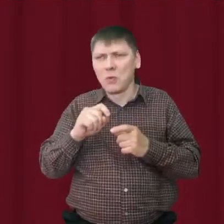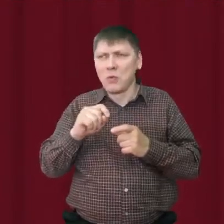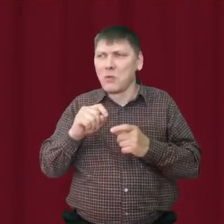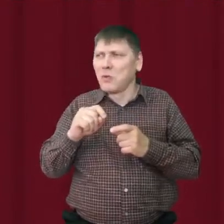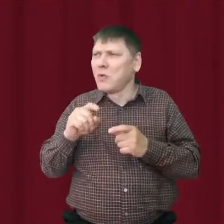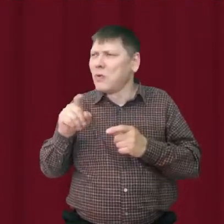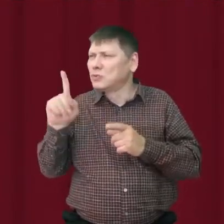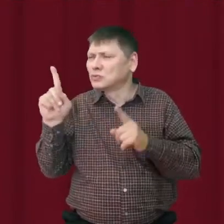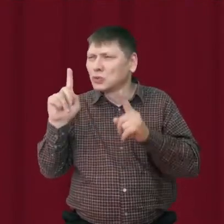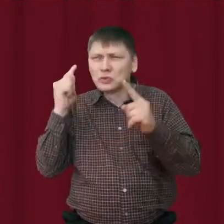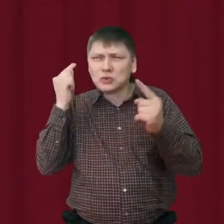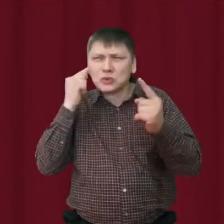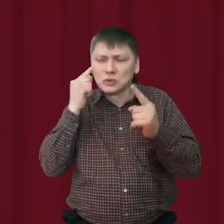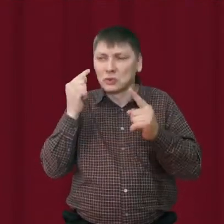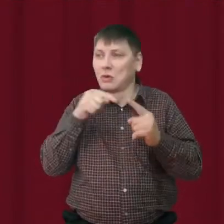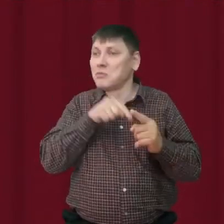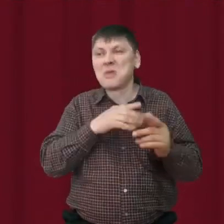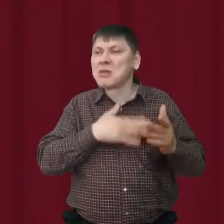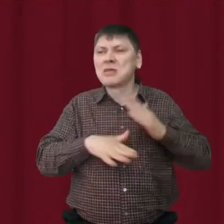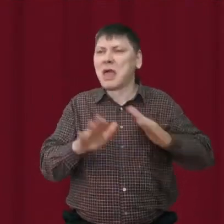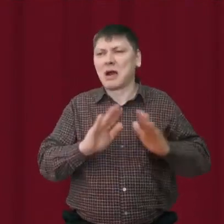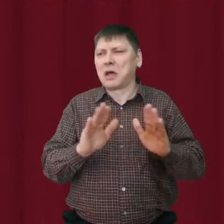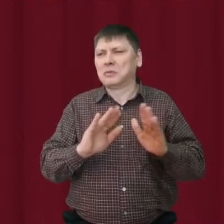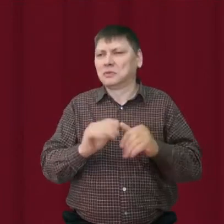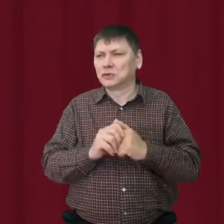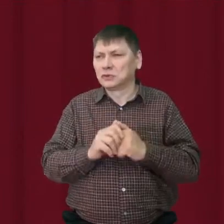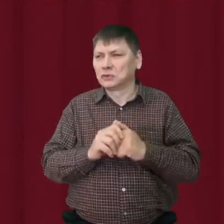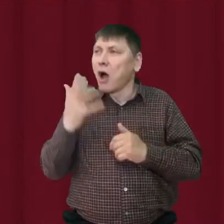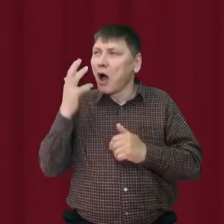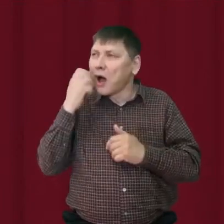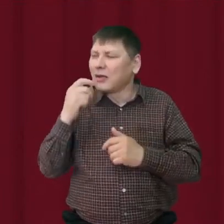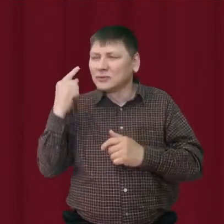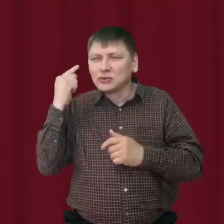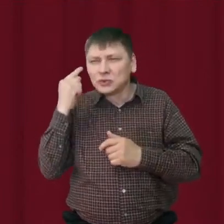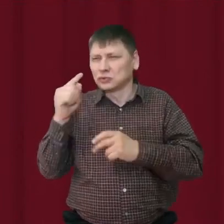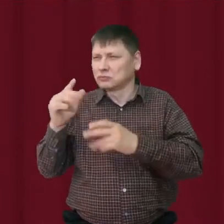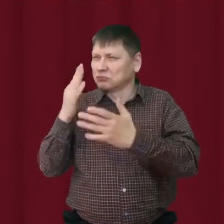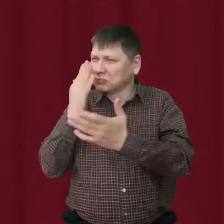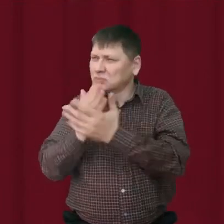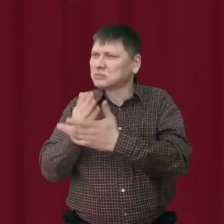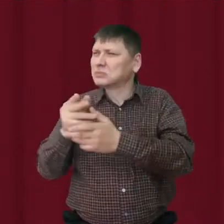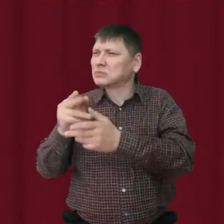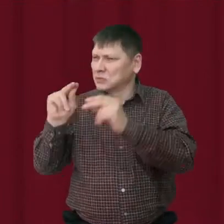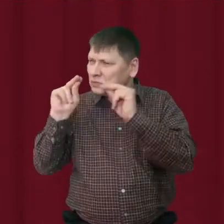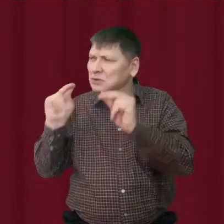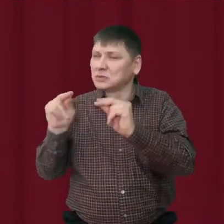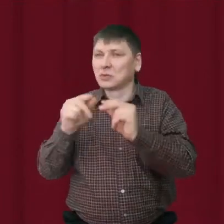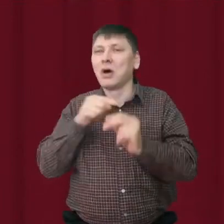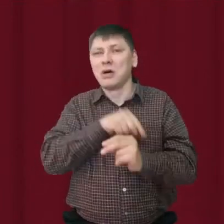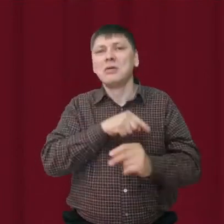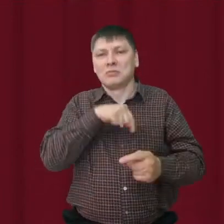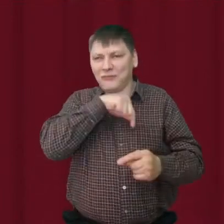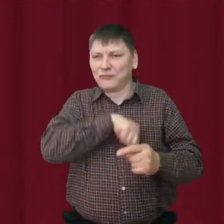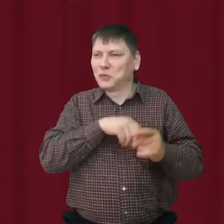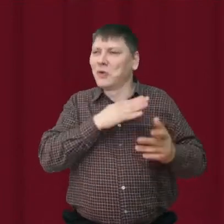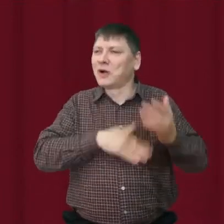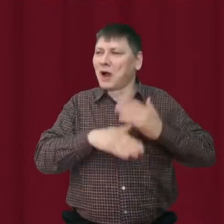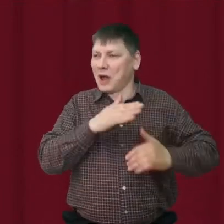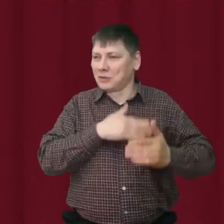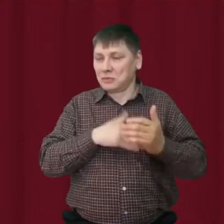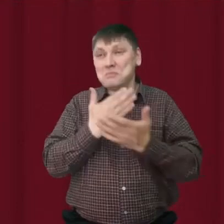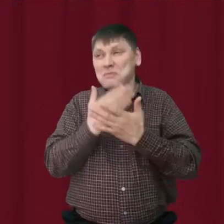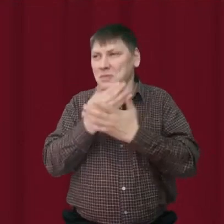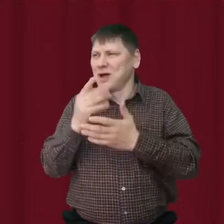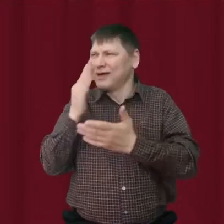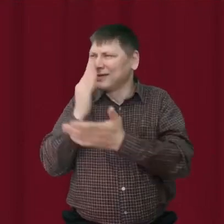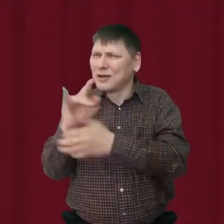истина совершается. Она не может радоваться, когда есть какое-то нечестие, когда есть лицемерие, когда есть неправда, когда есть обман, когда